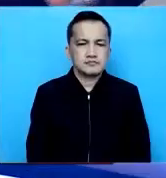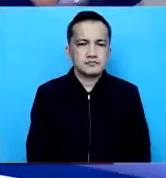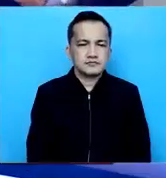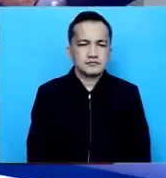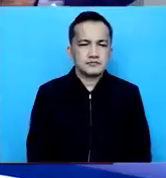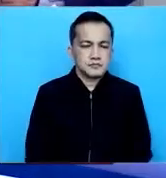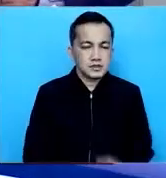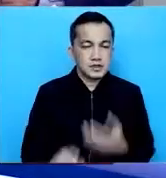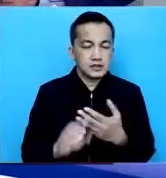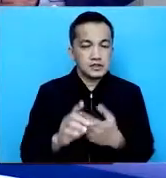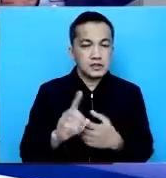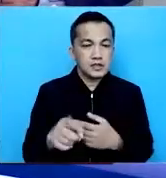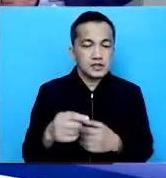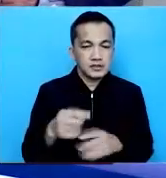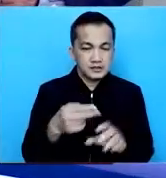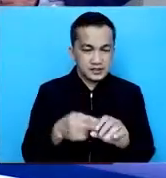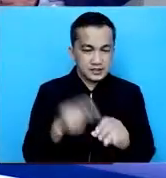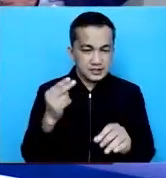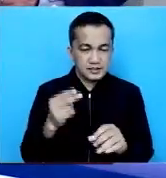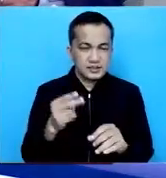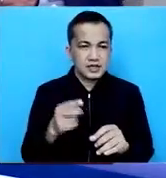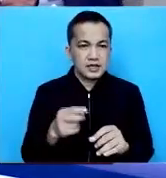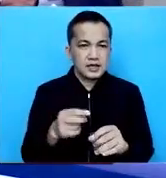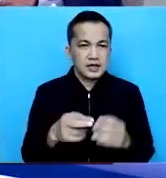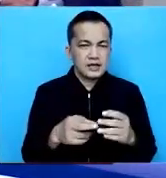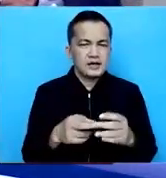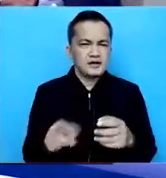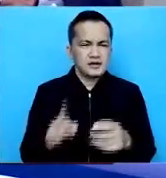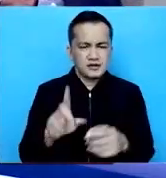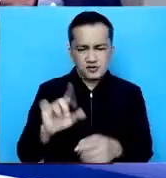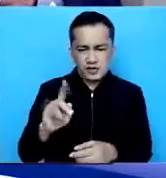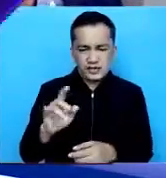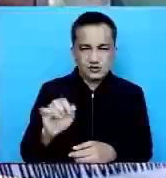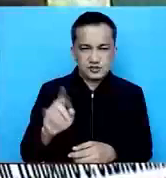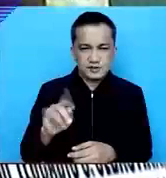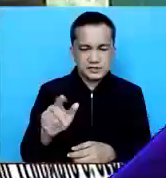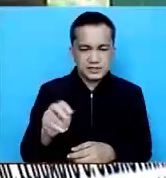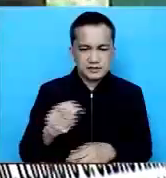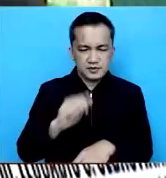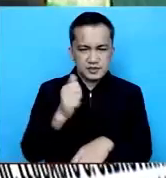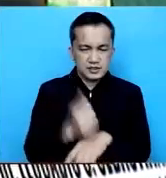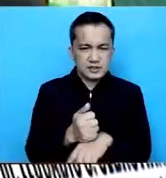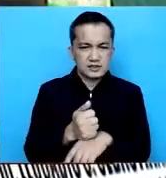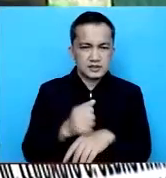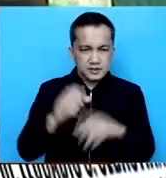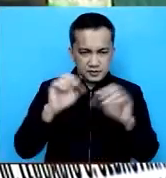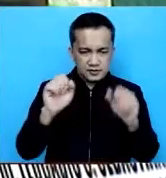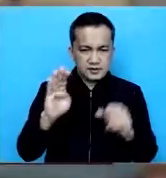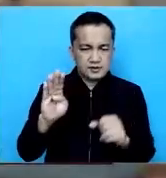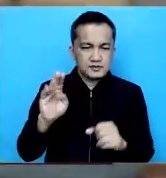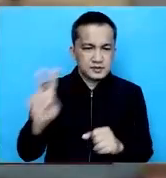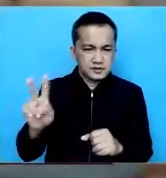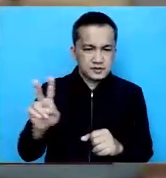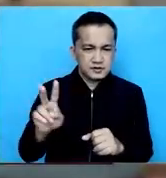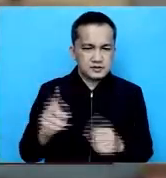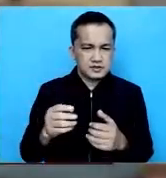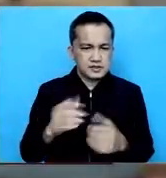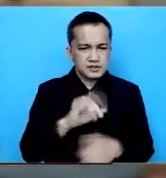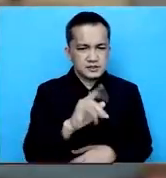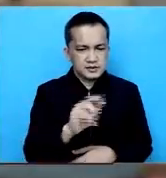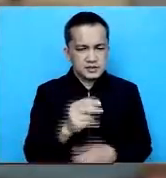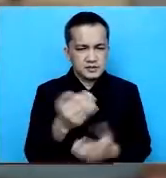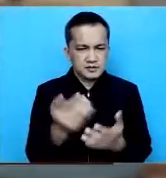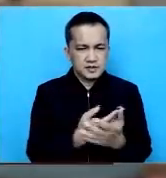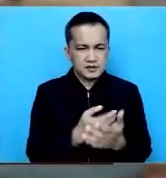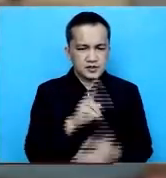Pagbabalik sa Department of Agriculture, si resigned Undersecretary Leocadio Sebastian. Tinalaga ni Pangulong Bongbo Marcos si Sebastian bilang bagong Undersecretary